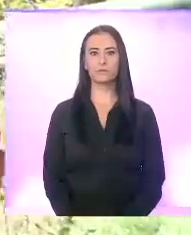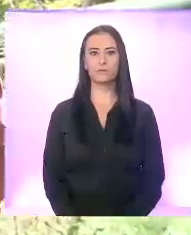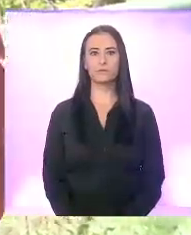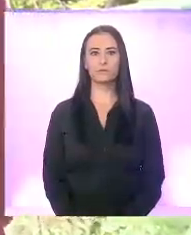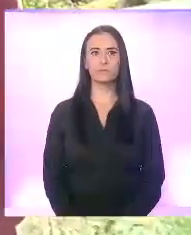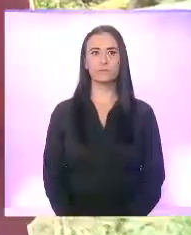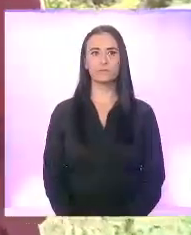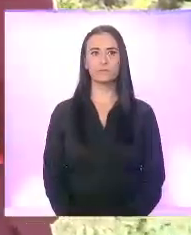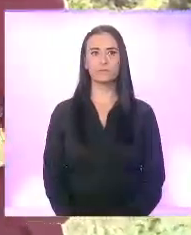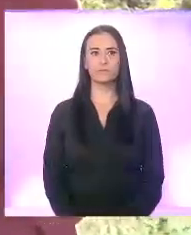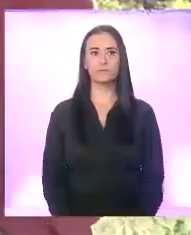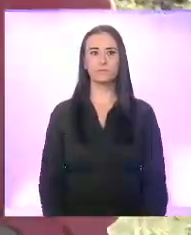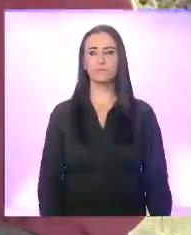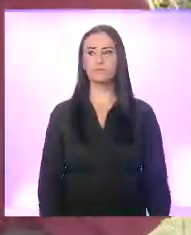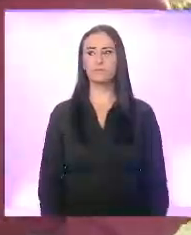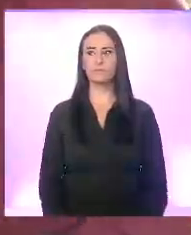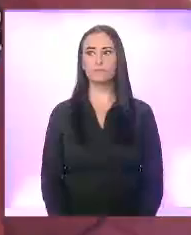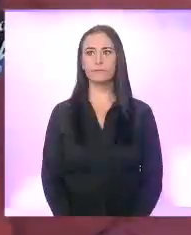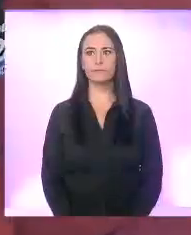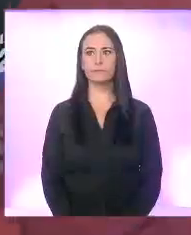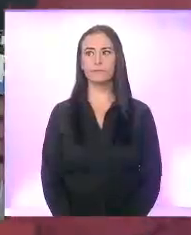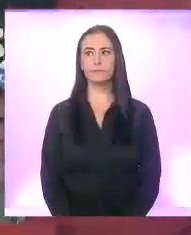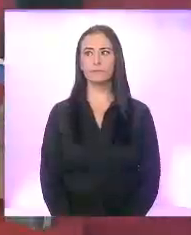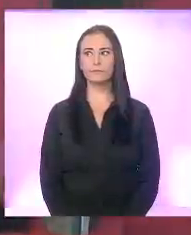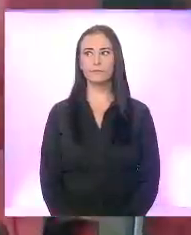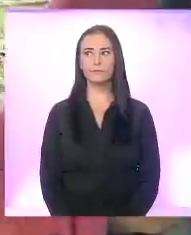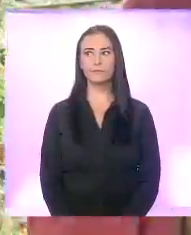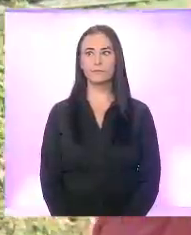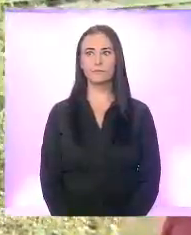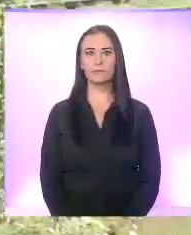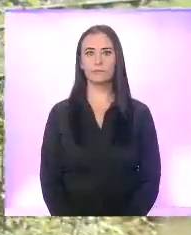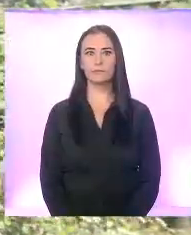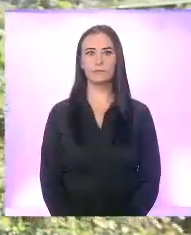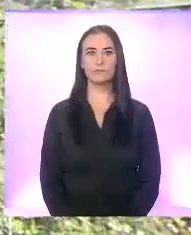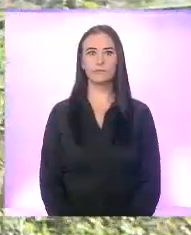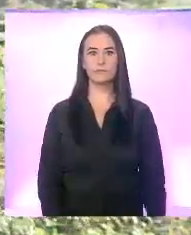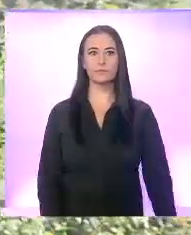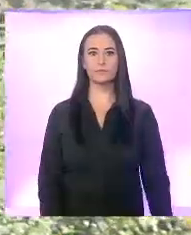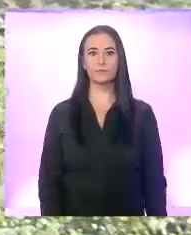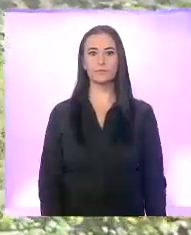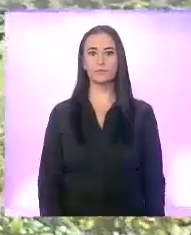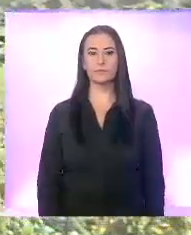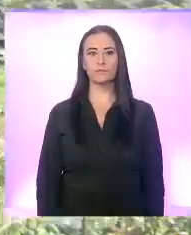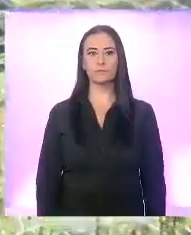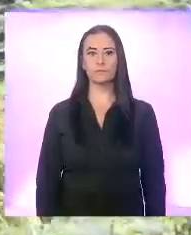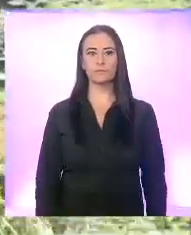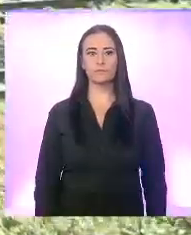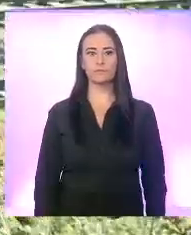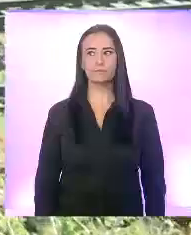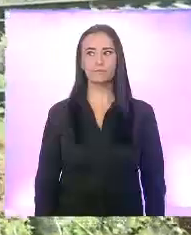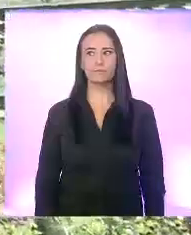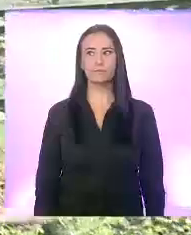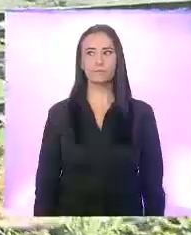meu, sunt multe șine nefuncționale în care a crescut vegetație înaltă uneori și de 2 metri și de asemenea sunt foarte